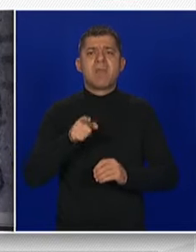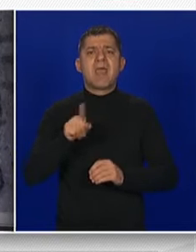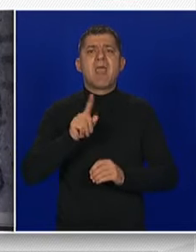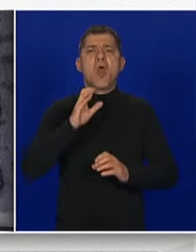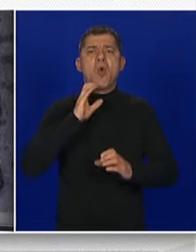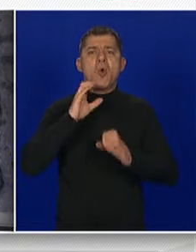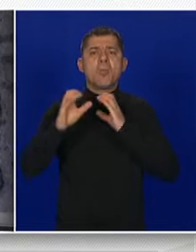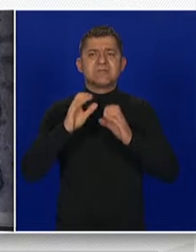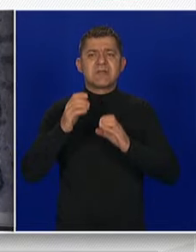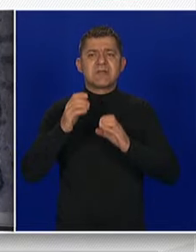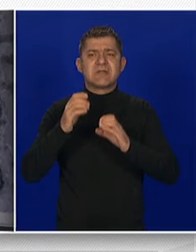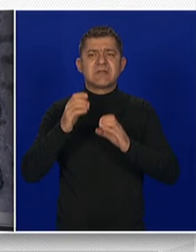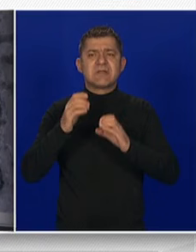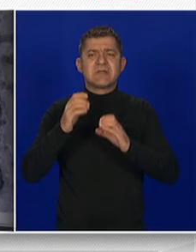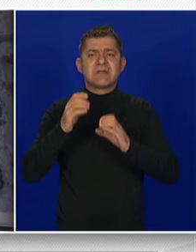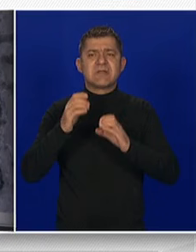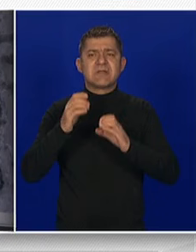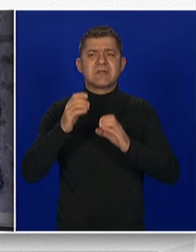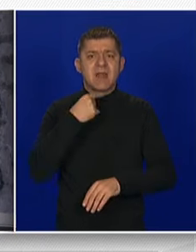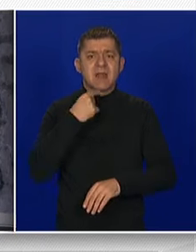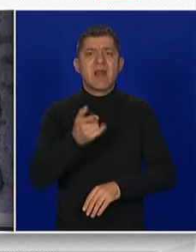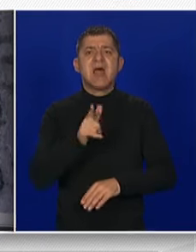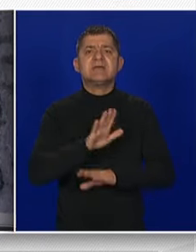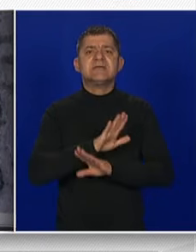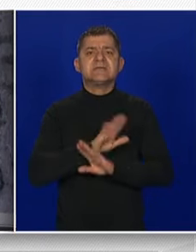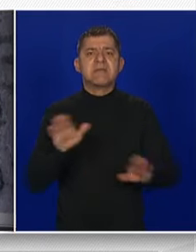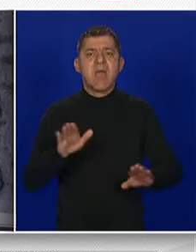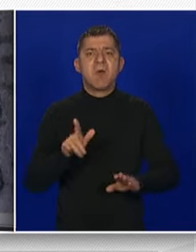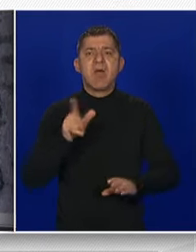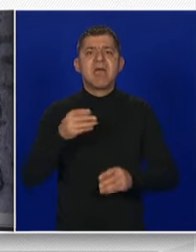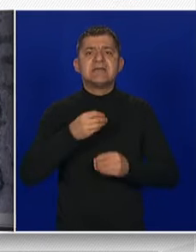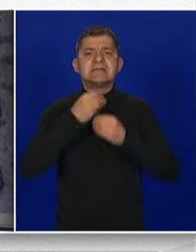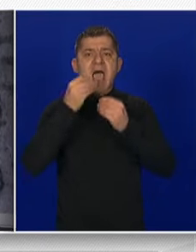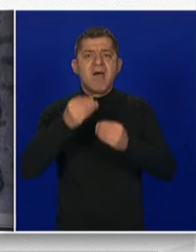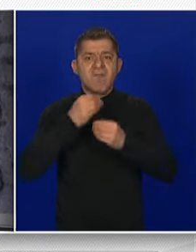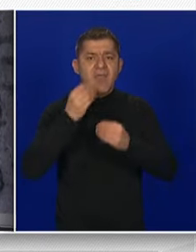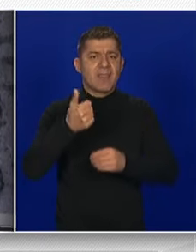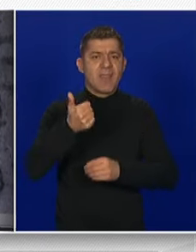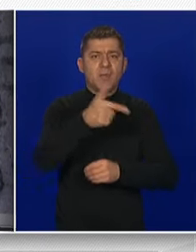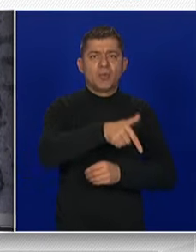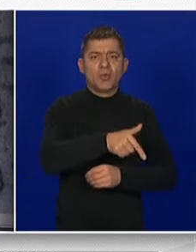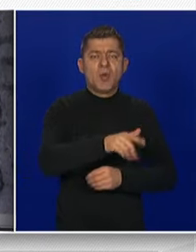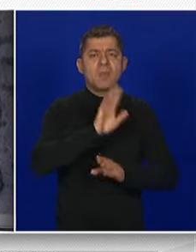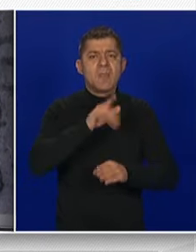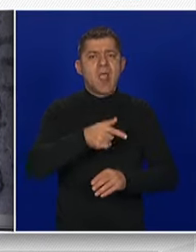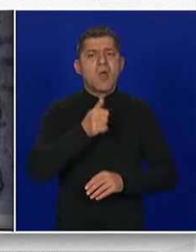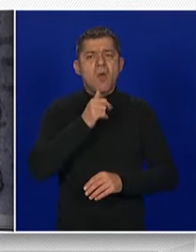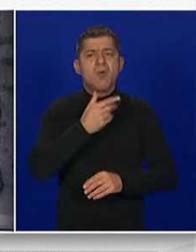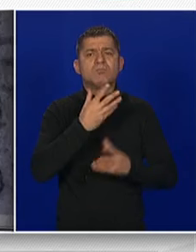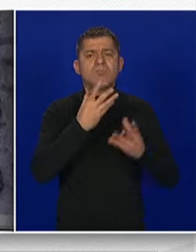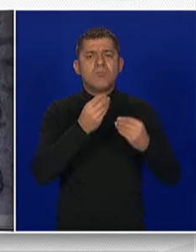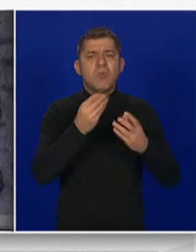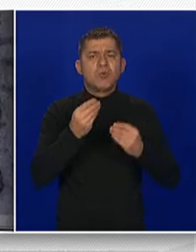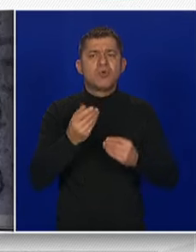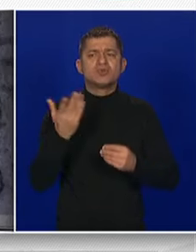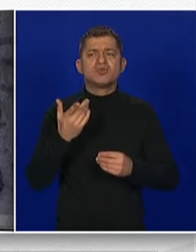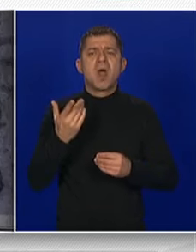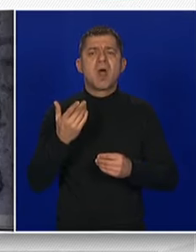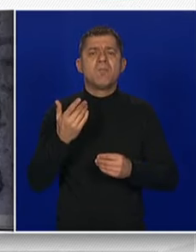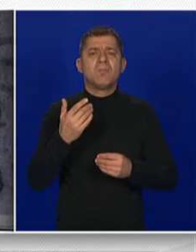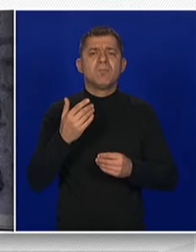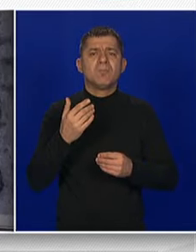kao što sam puno puta rekla, svedena samo na savjet, nego i na puno drugih, što domaćih,